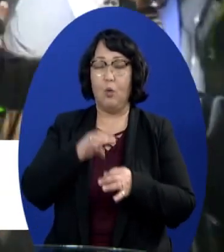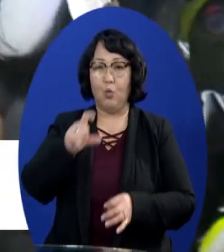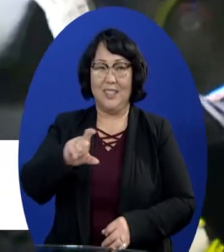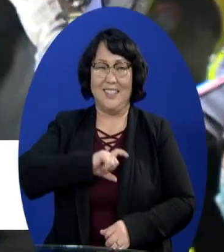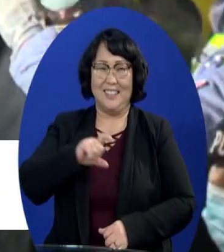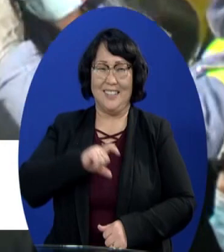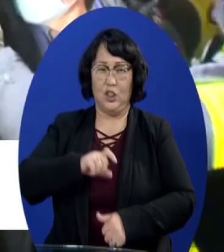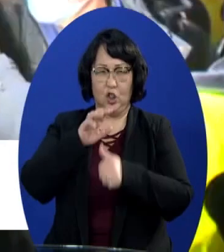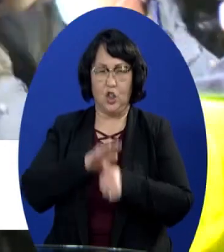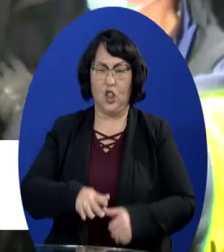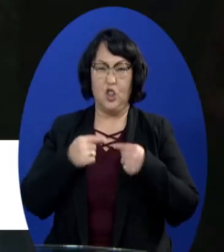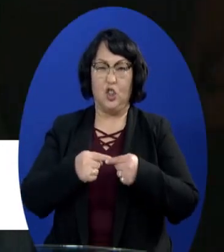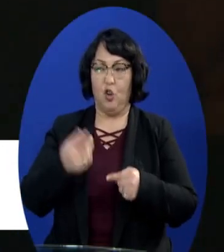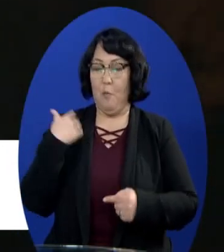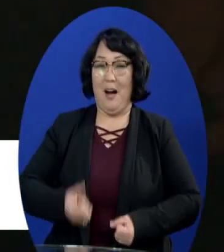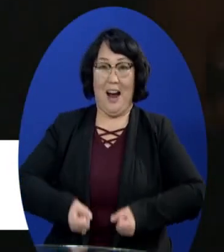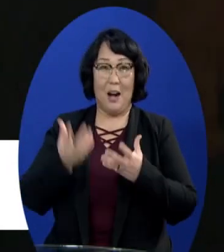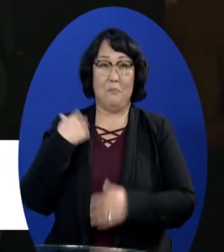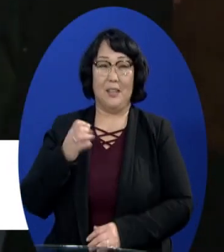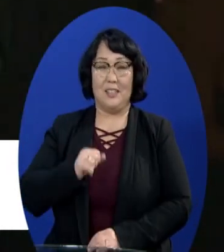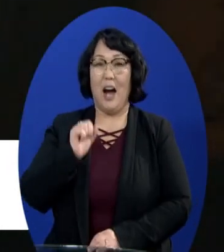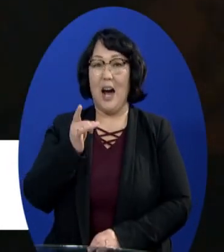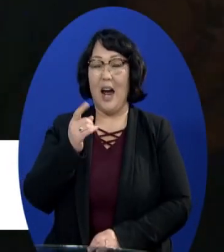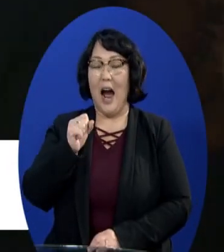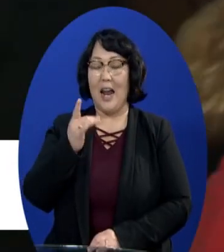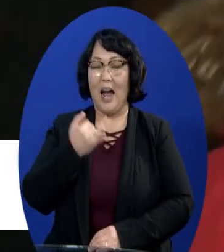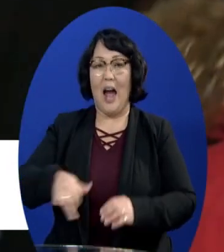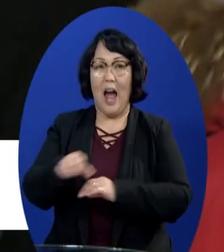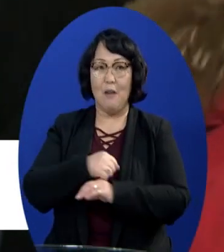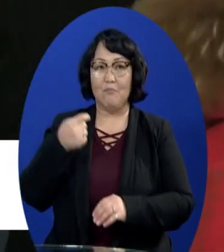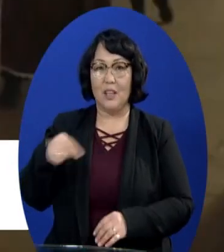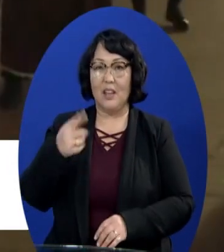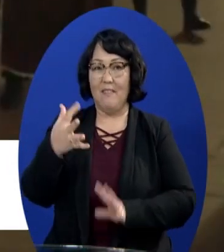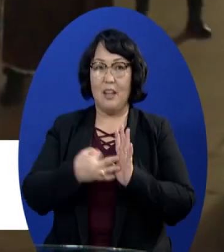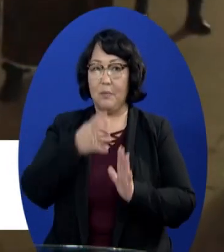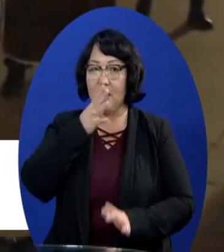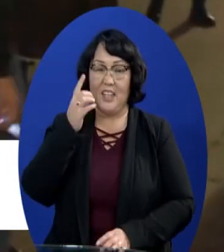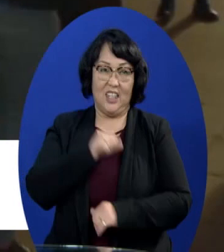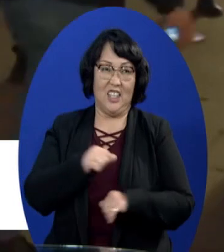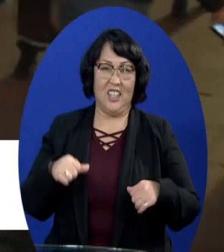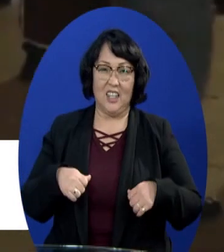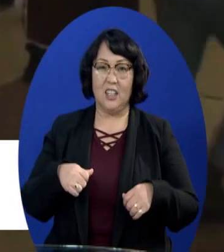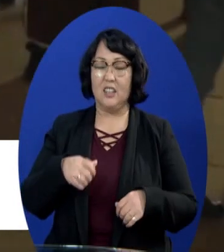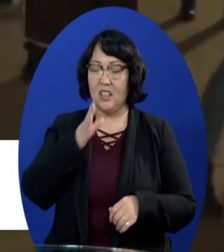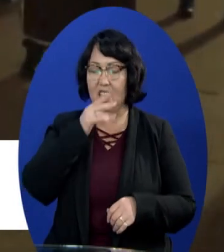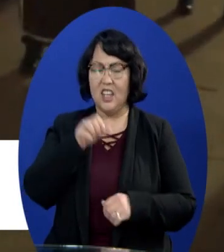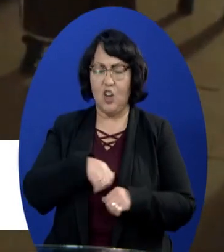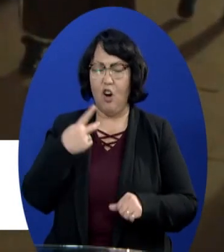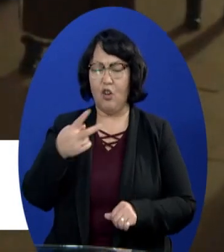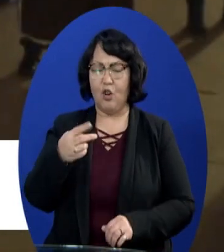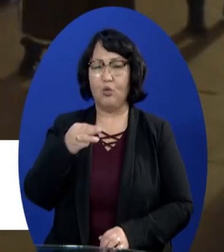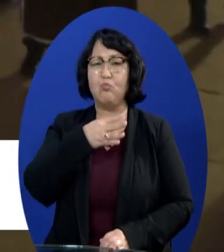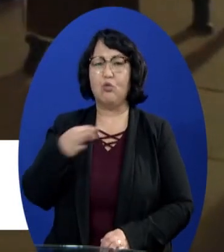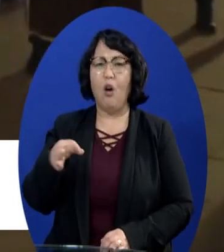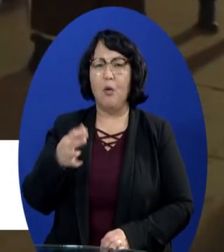ноцтой зөрчсөн асуудлууд өмнө нь гарч байсан. Тухайлбал Архангай аймгийн Харьяат 58 настай иргэн 22-ын довчон дээр ирээд нэвтэрч чадалгүй хүлээж